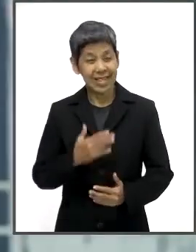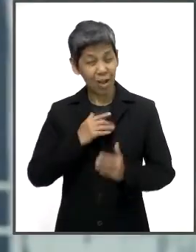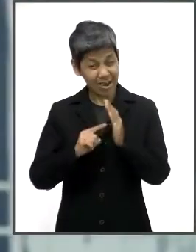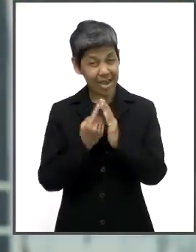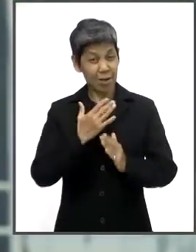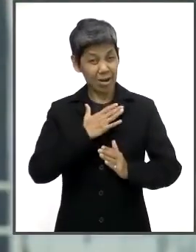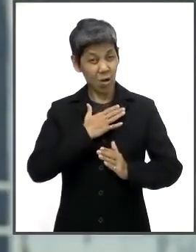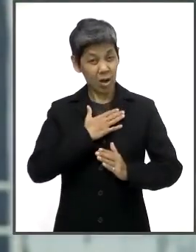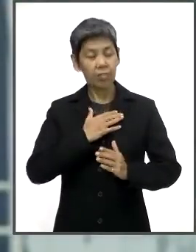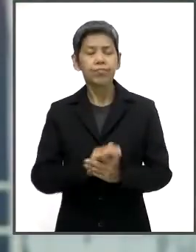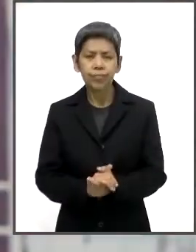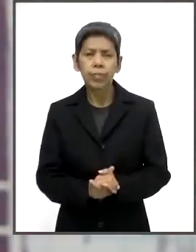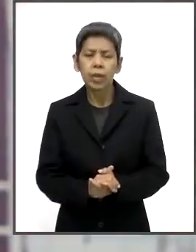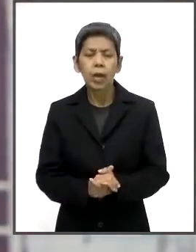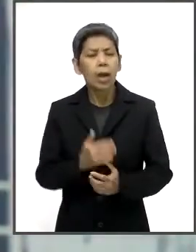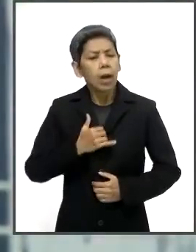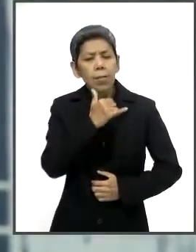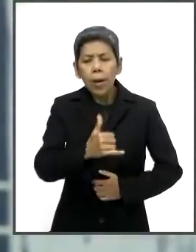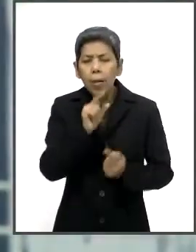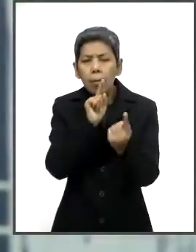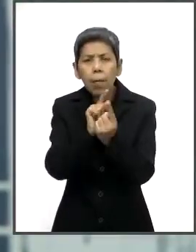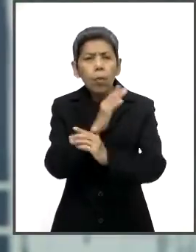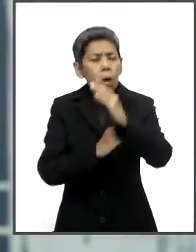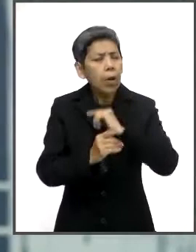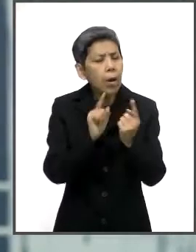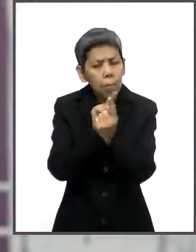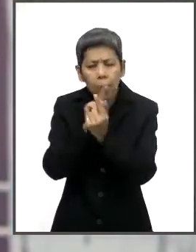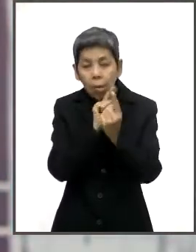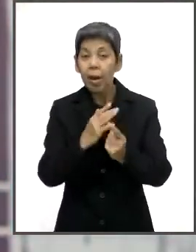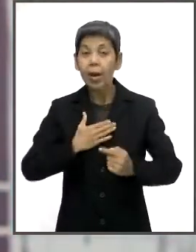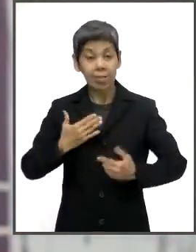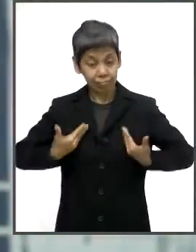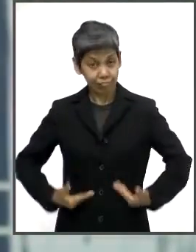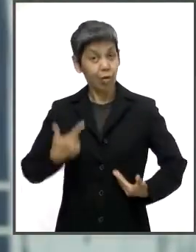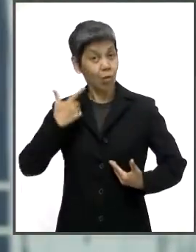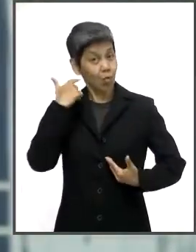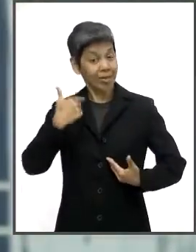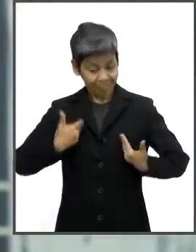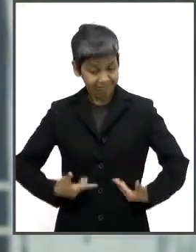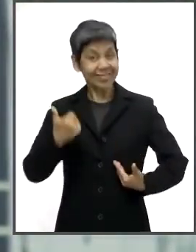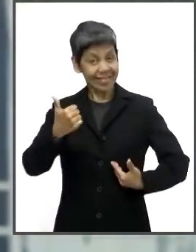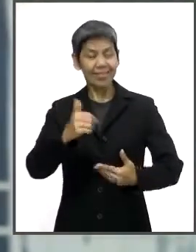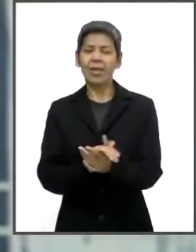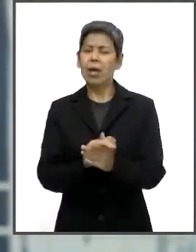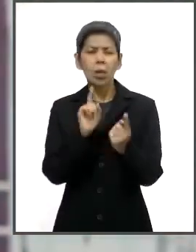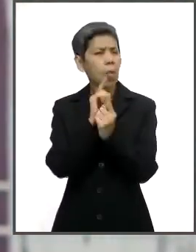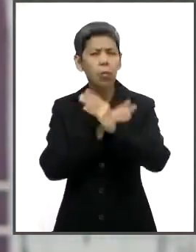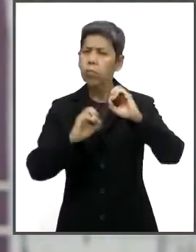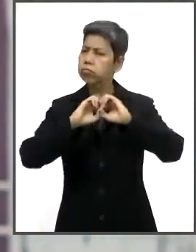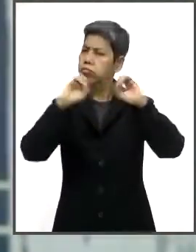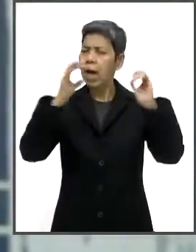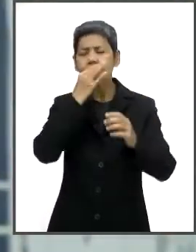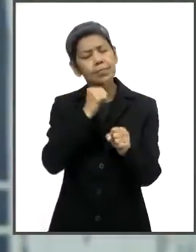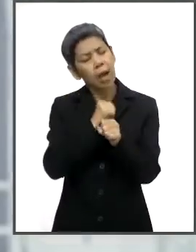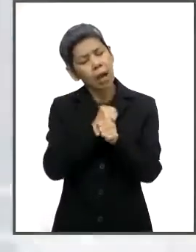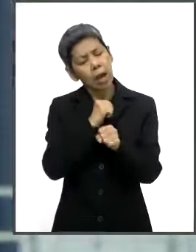เริ่มต้นก็ได้ไปเจอสังคมของคนพิการเราเป็นคนปกติเราไม่เคยเห็นคนพิการเลยอะค่ะเพราะว่าในชีวิตก็ห